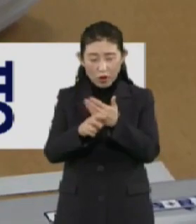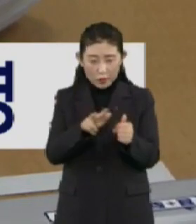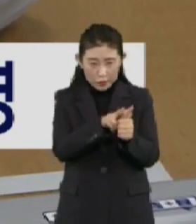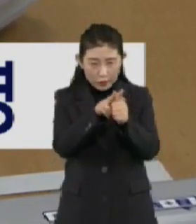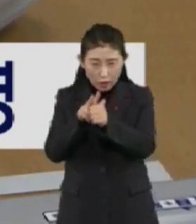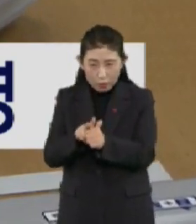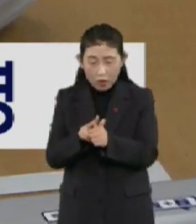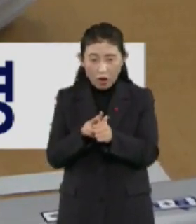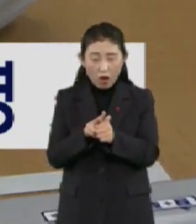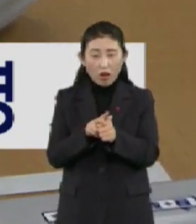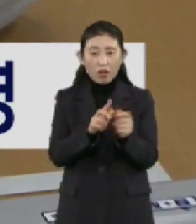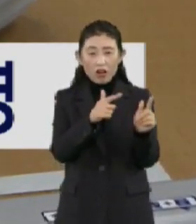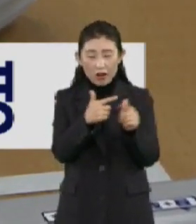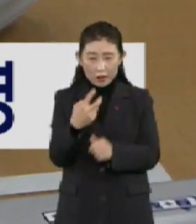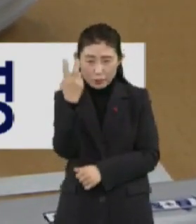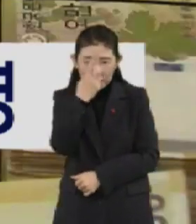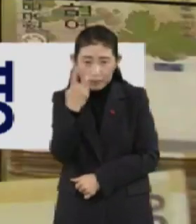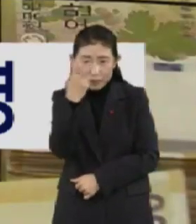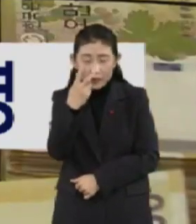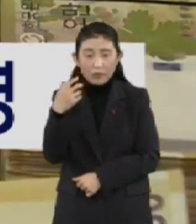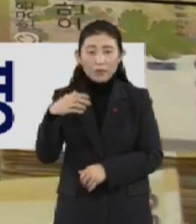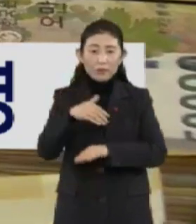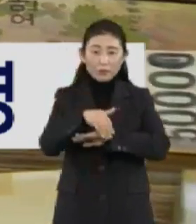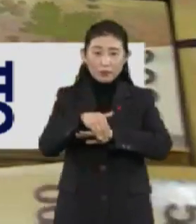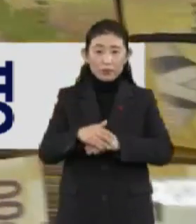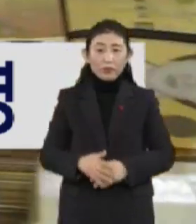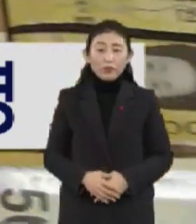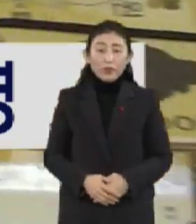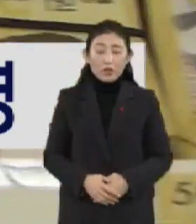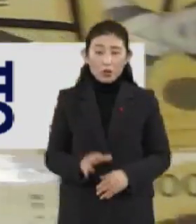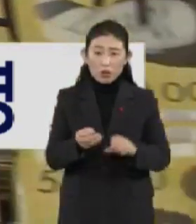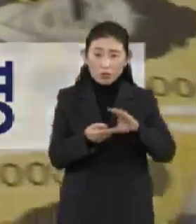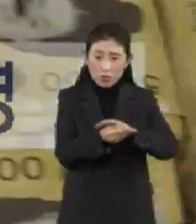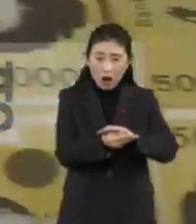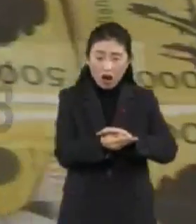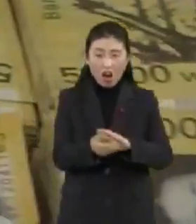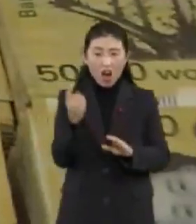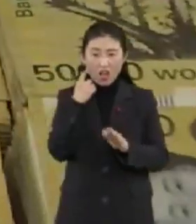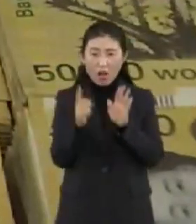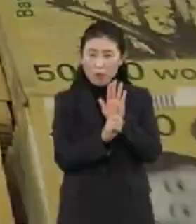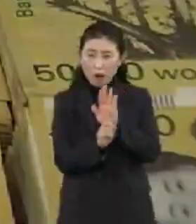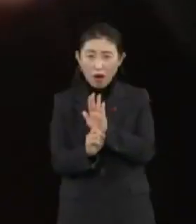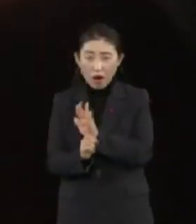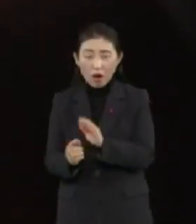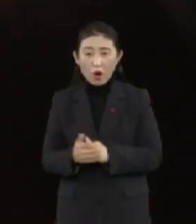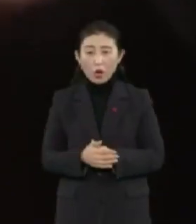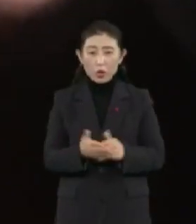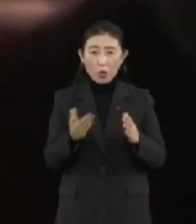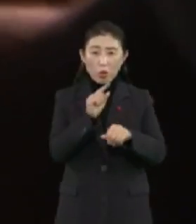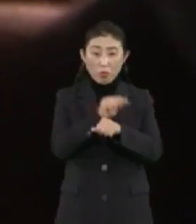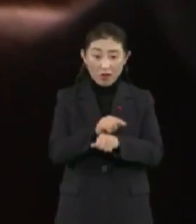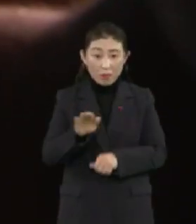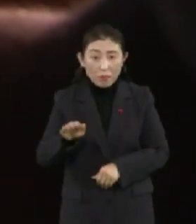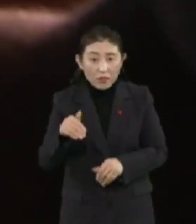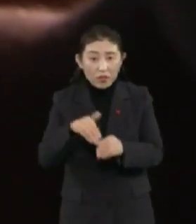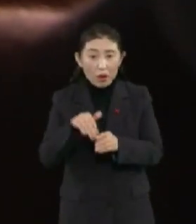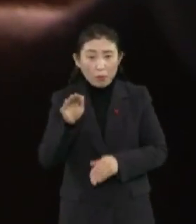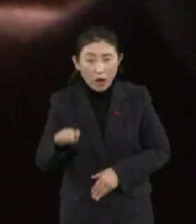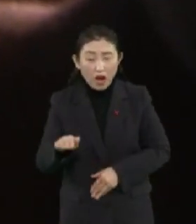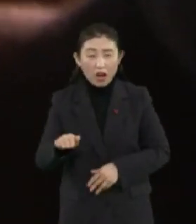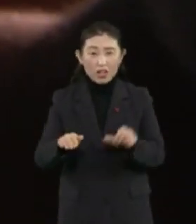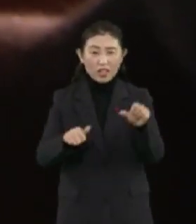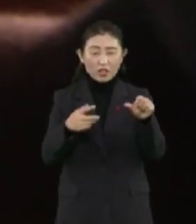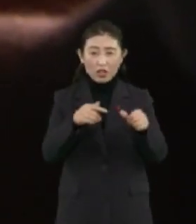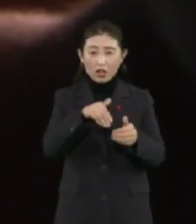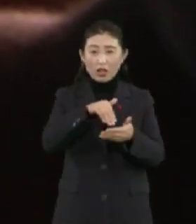수집과 각종 선거 관련 불법 행위를 단속할 예정으로 특히 금품 수수와 허위사실 유포, 공무원 선거 관여 등 5대